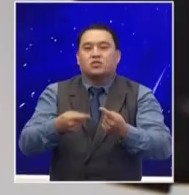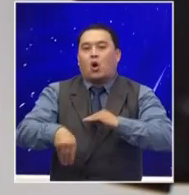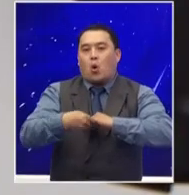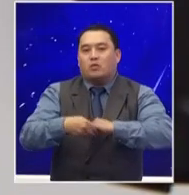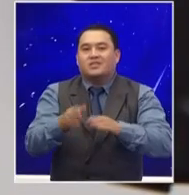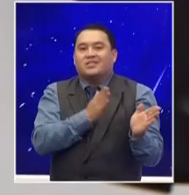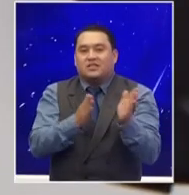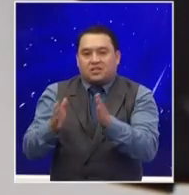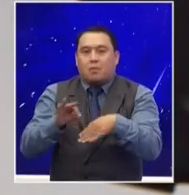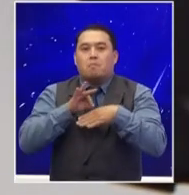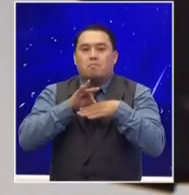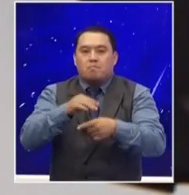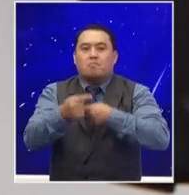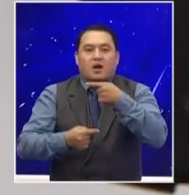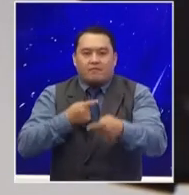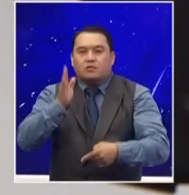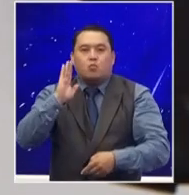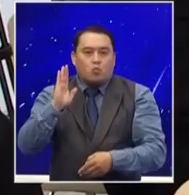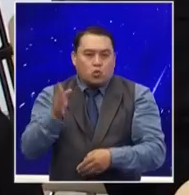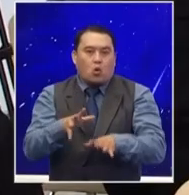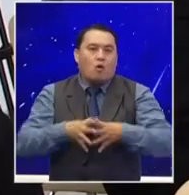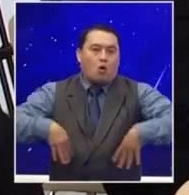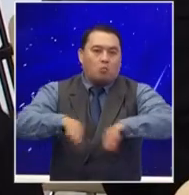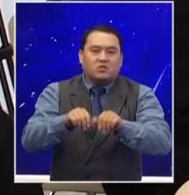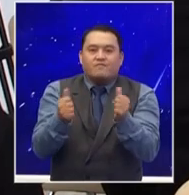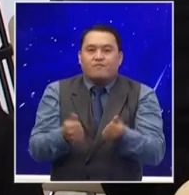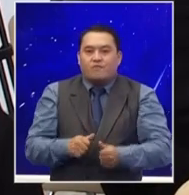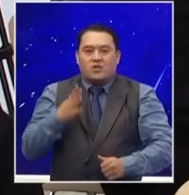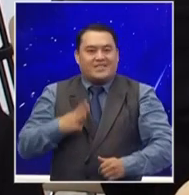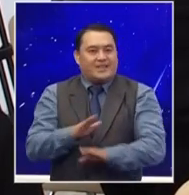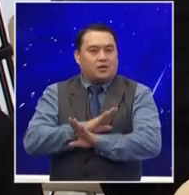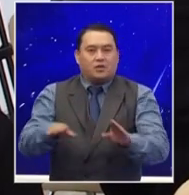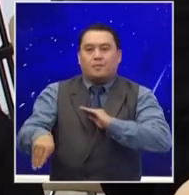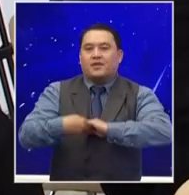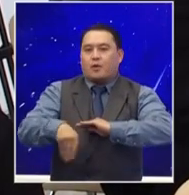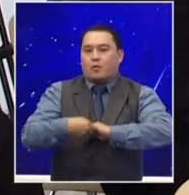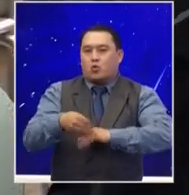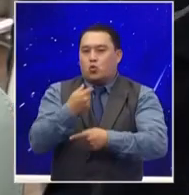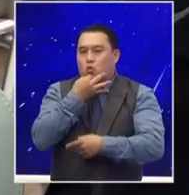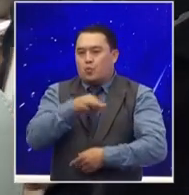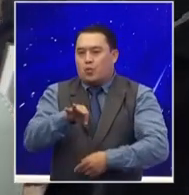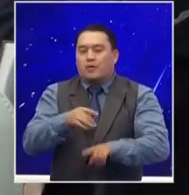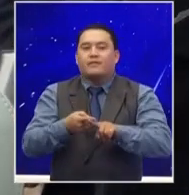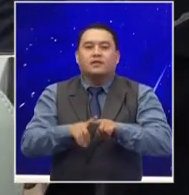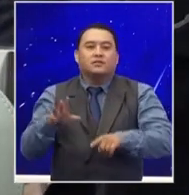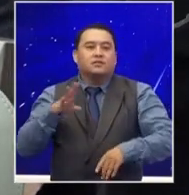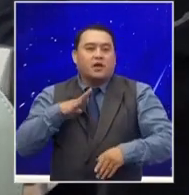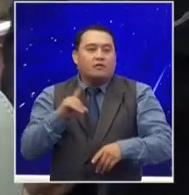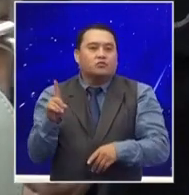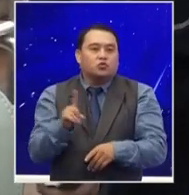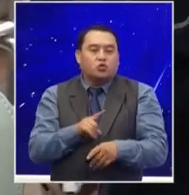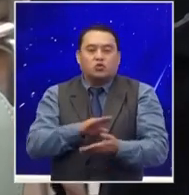намерены систематически. Таким образом, в обществе необходимо сформировать нулевую терпимость ко всякого рода коррупционным проявлениям. А